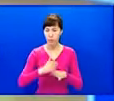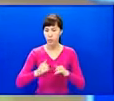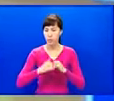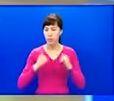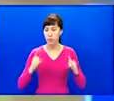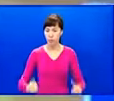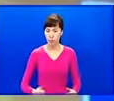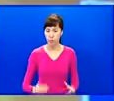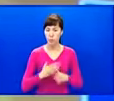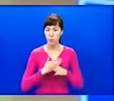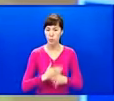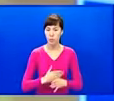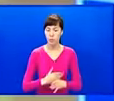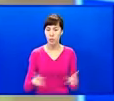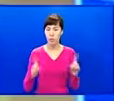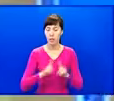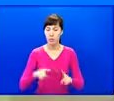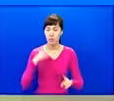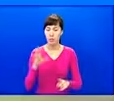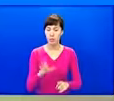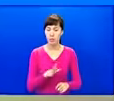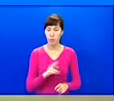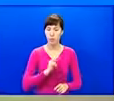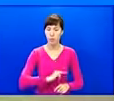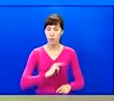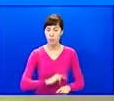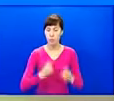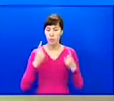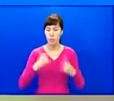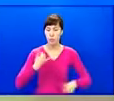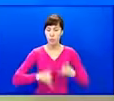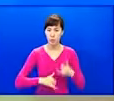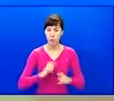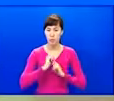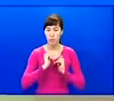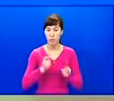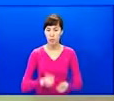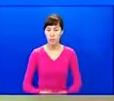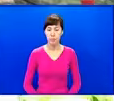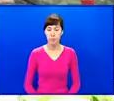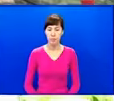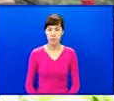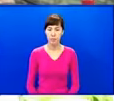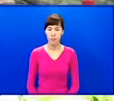отырған үлестері ерекше екенін атап өтті. Еңбегі ереулі бірқатар азаматтарды марапаттады.